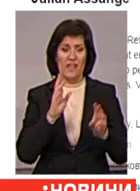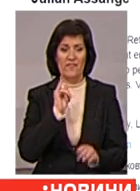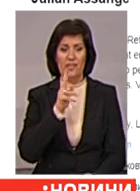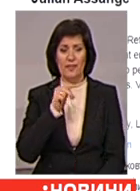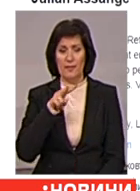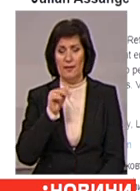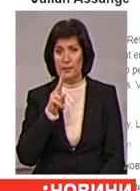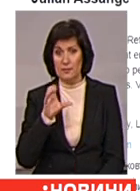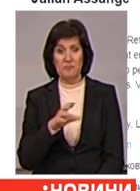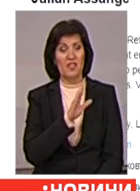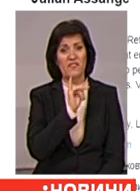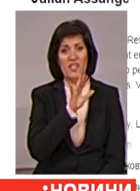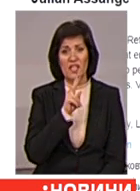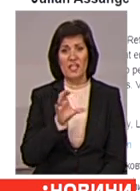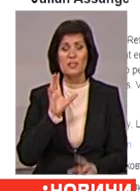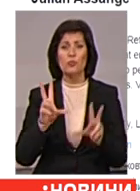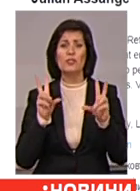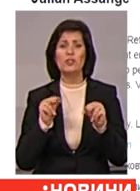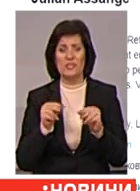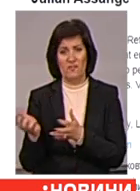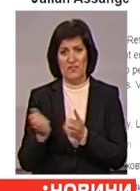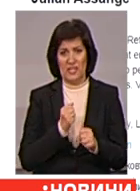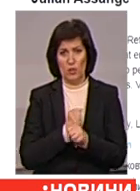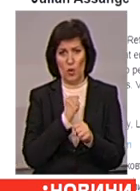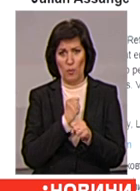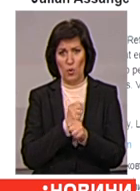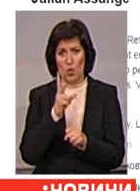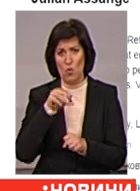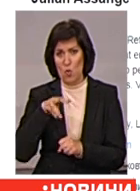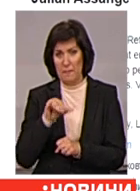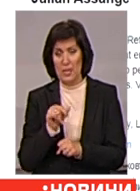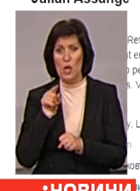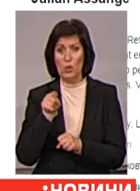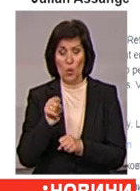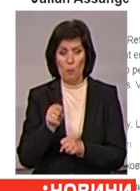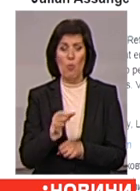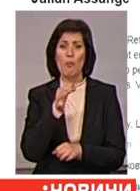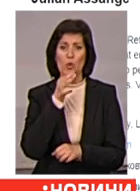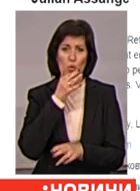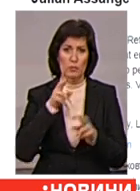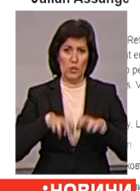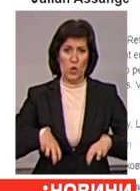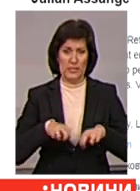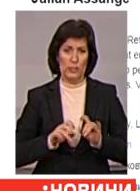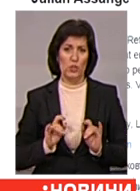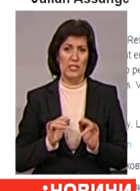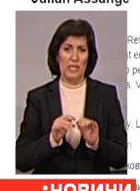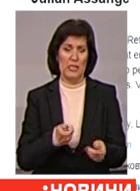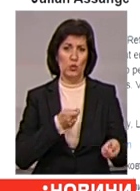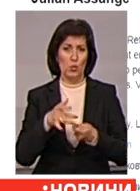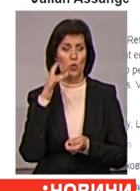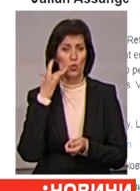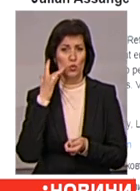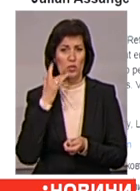WikiLeaks. WikiLeaks буде щаслива взяти на роботу Джеймса Комі, адже йому подобається розслідувати діяльність уряду